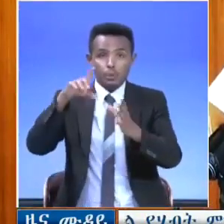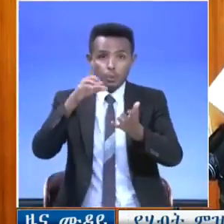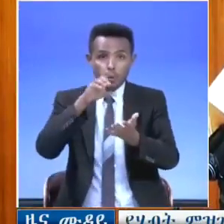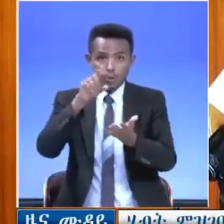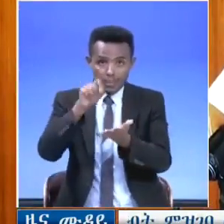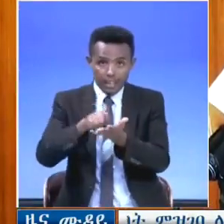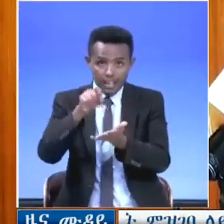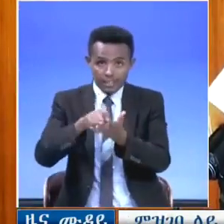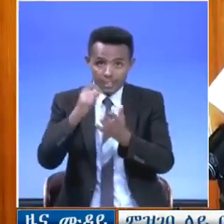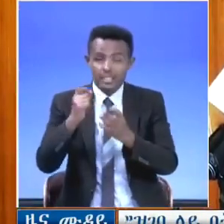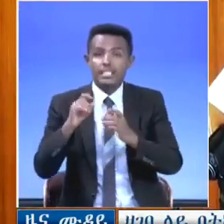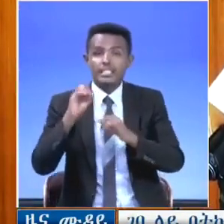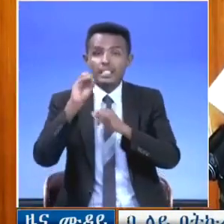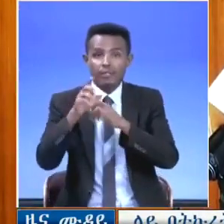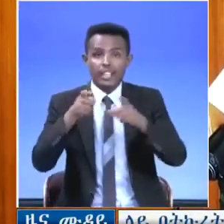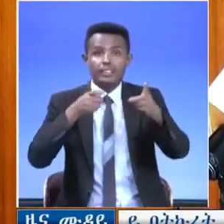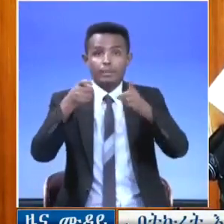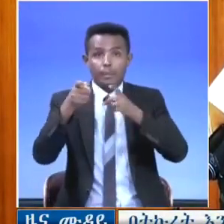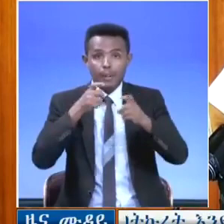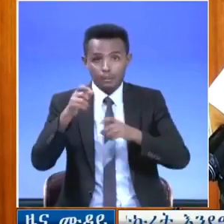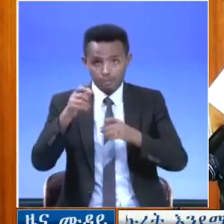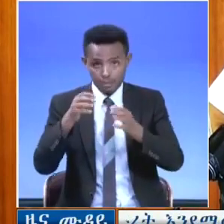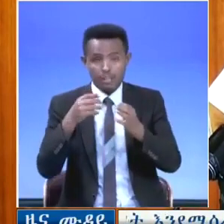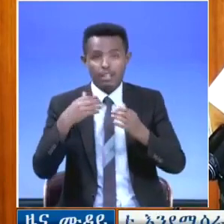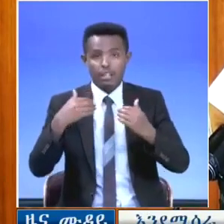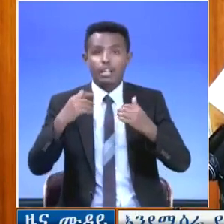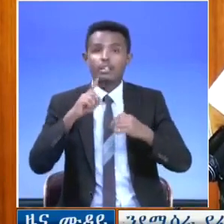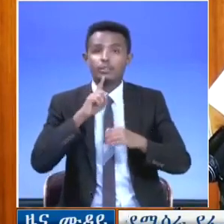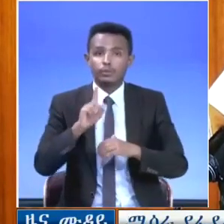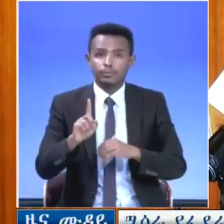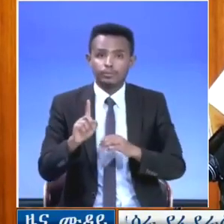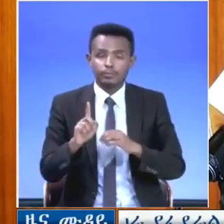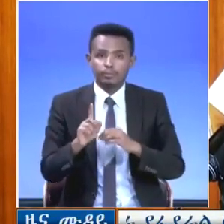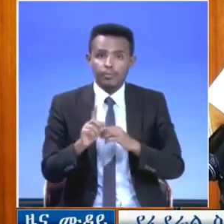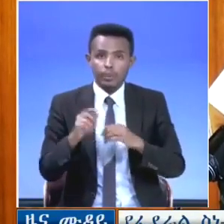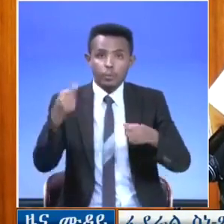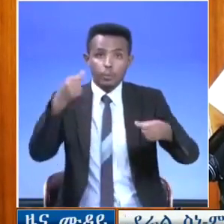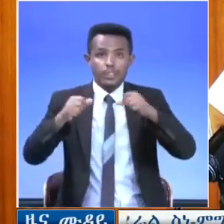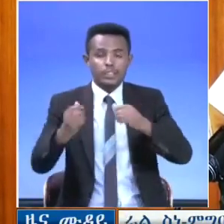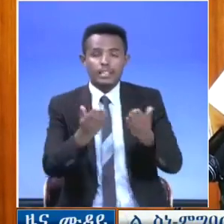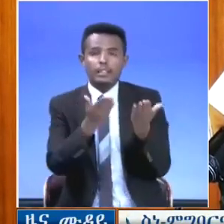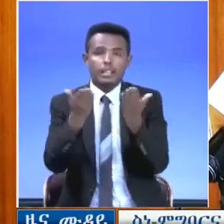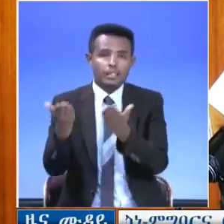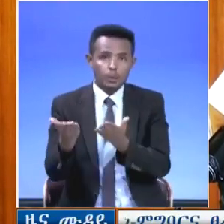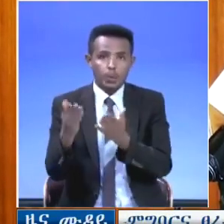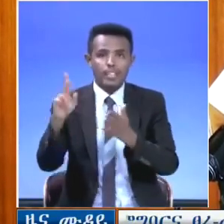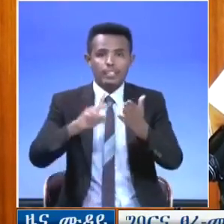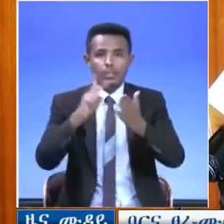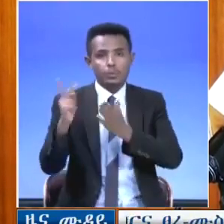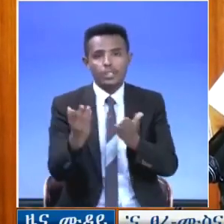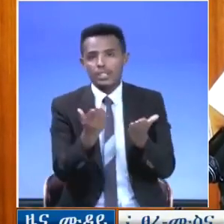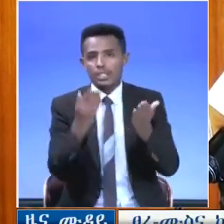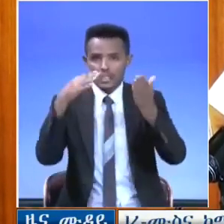አቶ ምህረት እውነቴ ናቸው። ውላ ይዘው እነሱ ጋር ኦርደር ነው። ነገር ግን ሰጠናቸዋል። እስኬጁል ያስገባሉ።